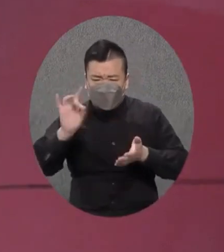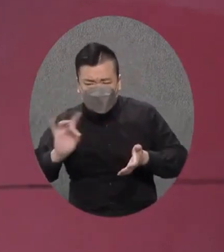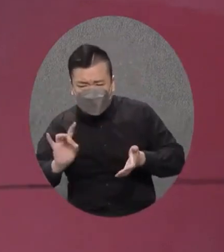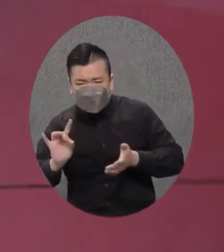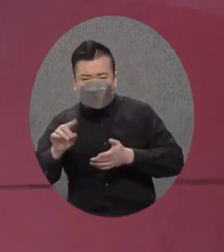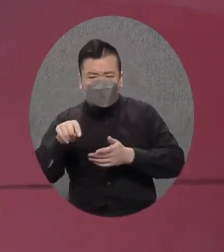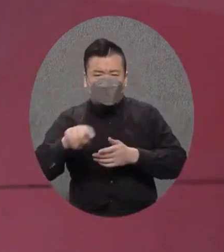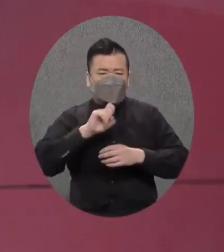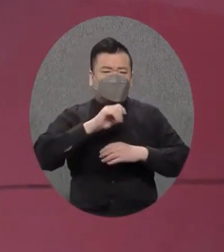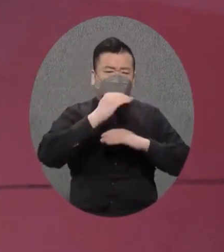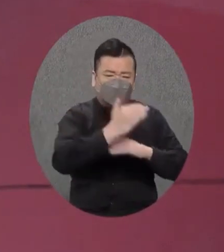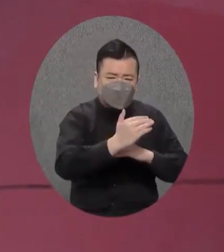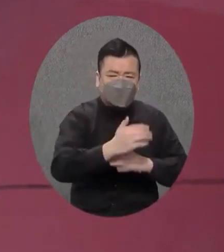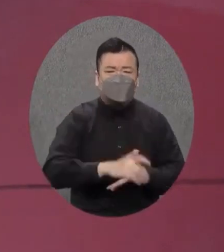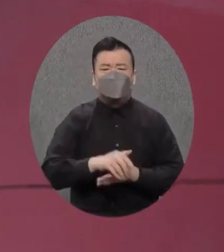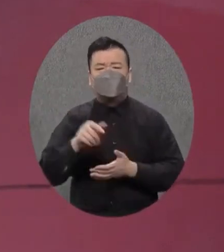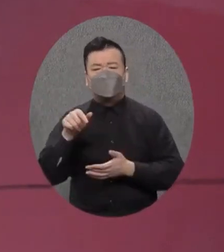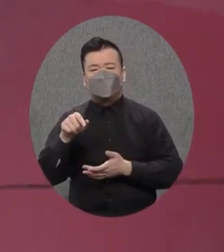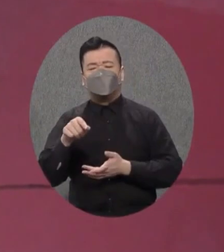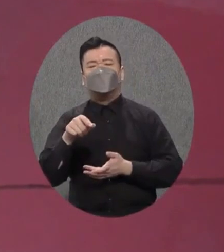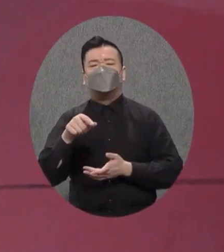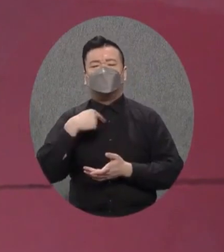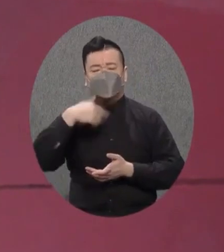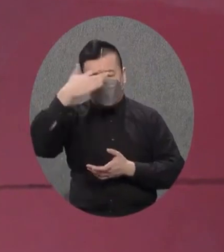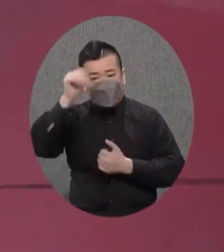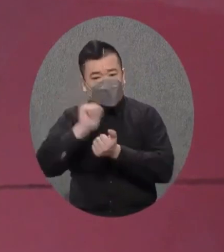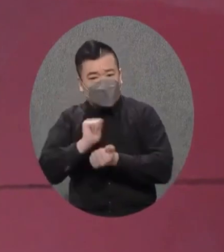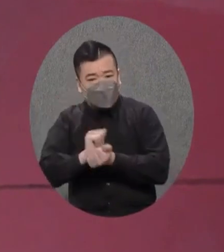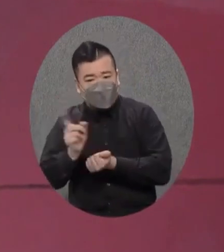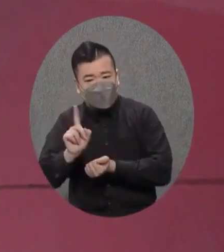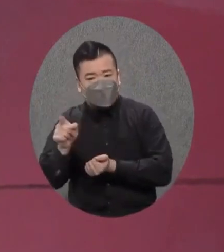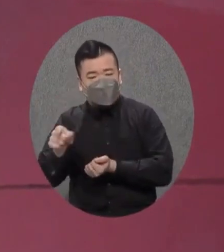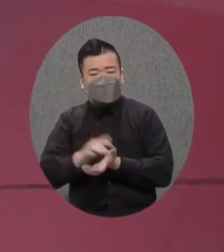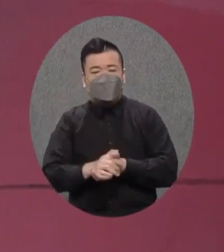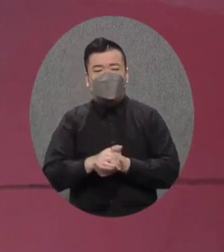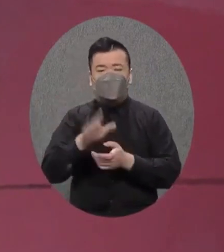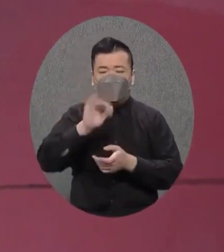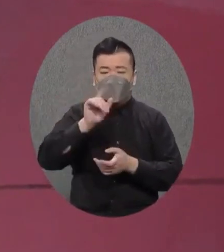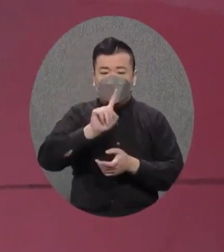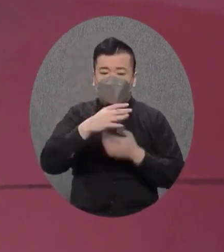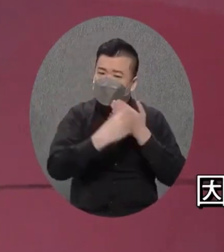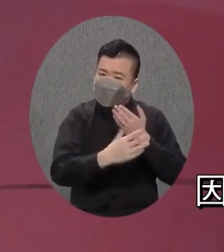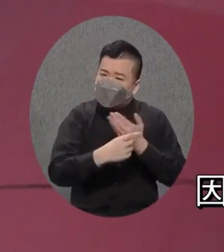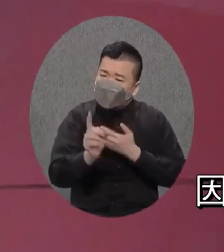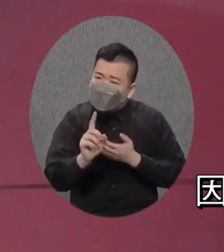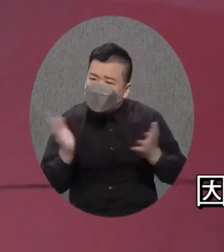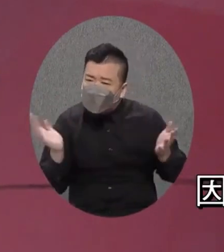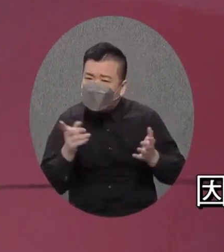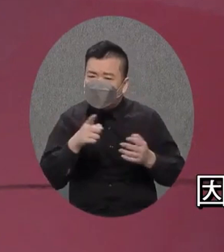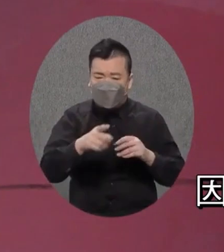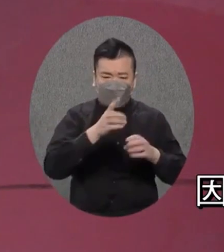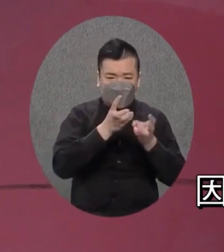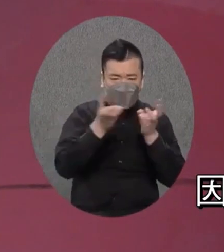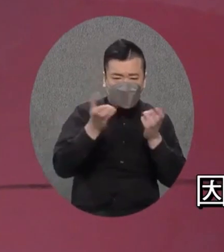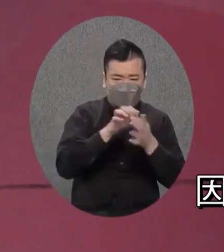模式限制住啦。咁於是起碼我認識嘅朋友裏面，佢會諗嘅就係話啊，仲可以印到啲咩嘢咧？咁因為私印